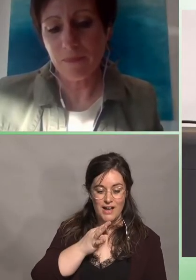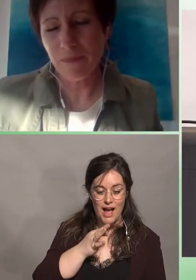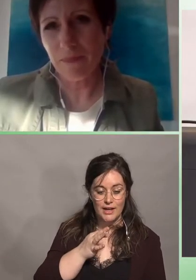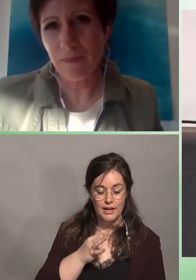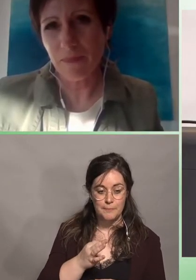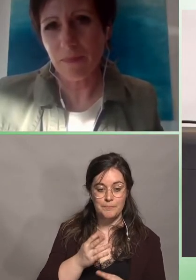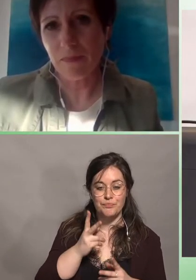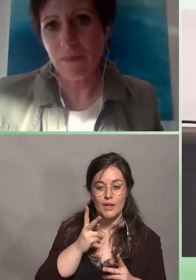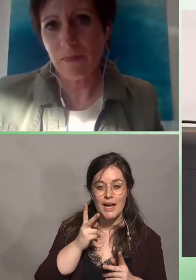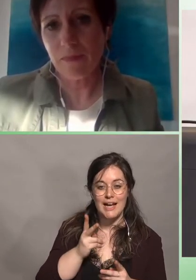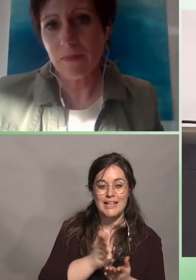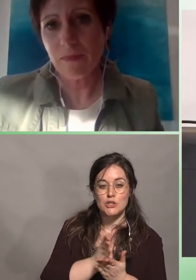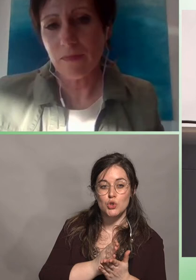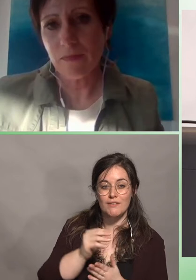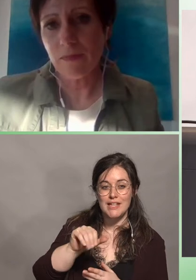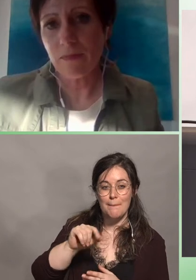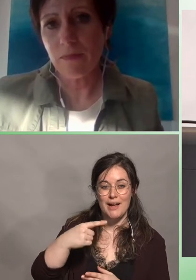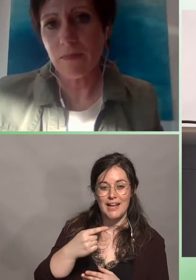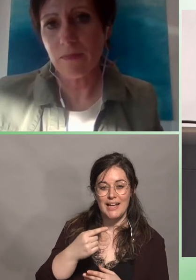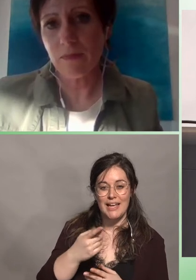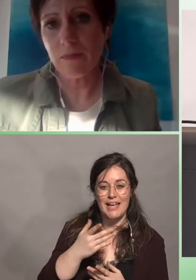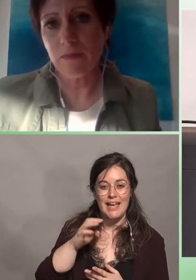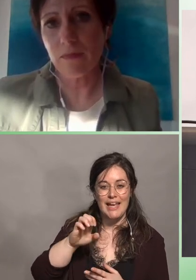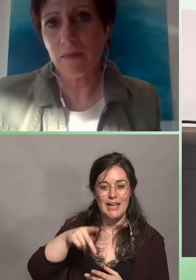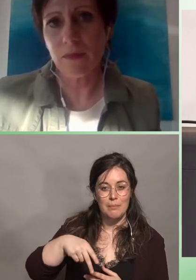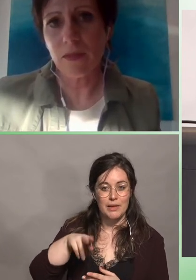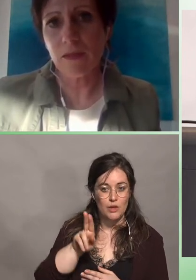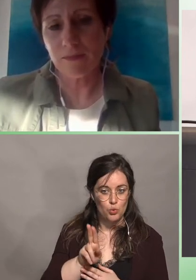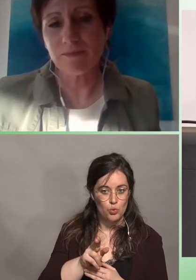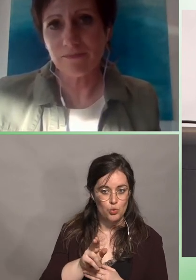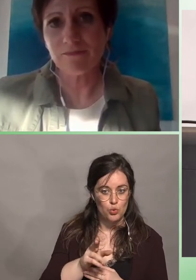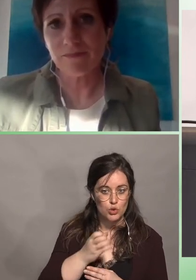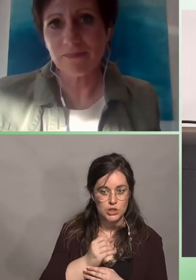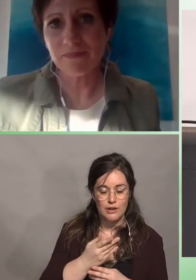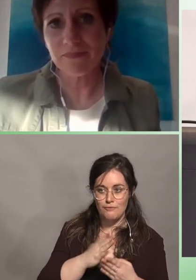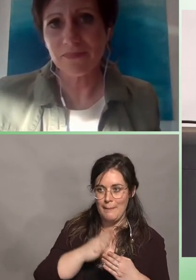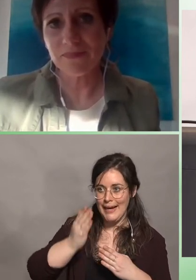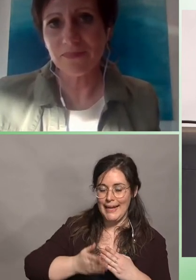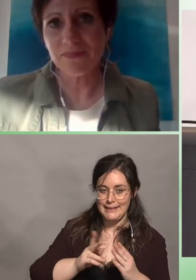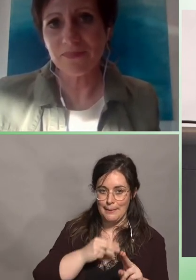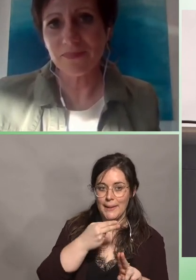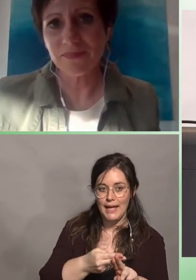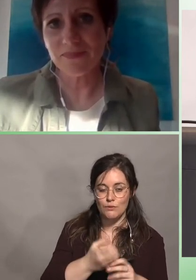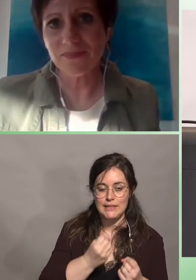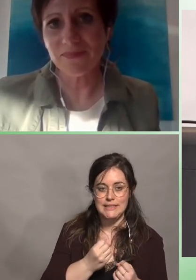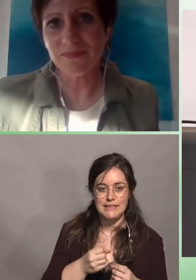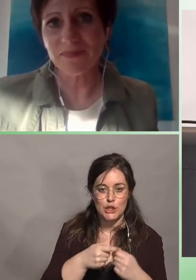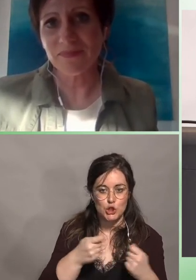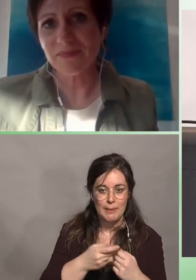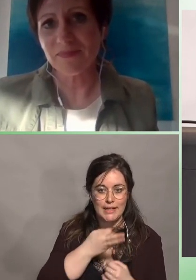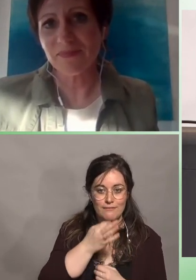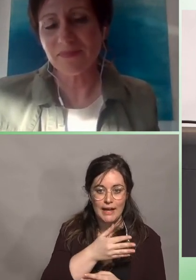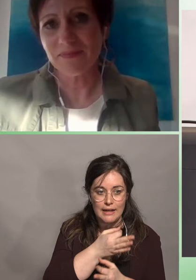Service der MAG auch als EPU in Anspruch nehmen kann. Ich würde sagen, das beantworten wir dann im Schlusspanel sehr gerne. Das ist sicher eine spannende Frage für viele